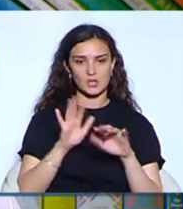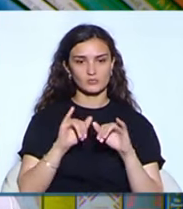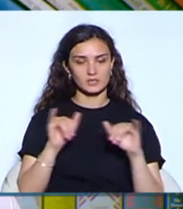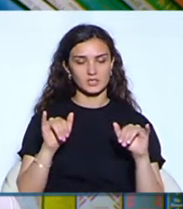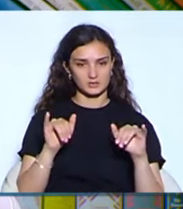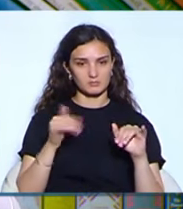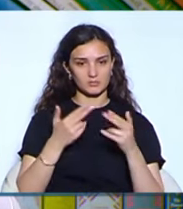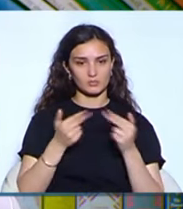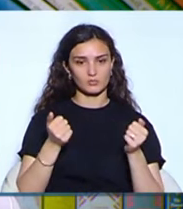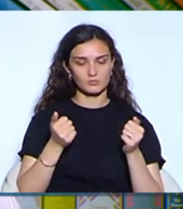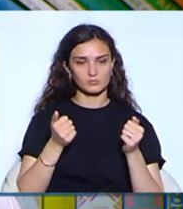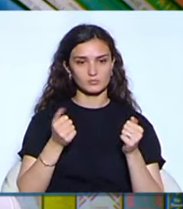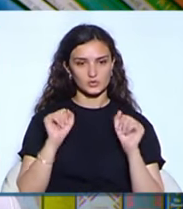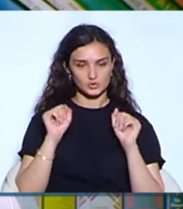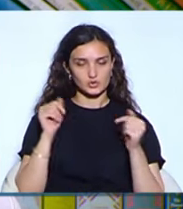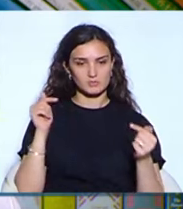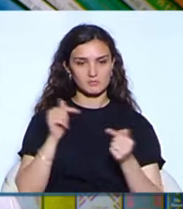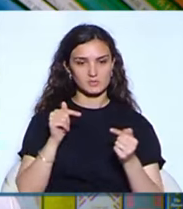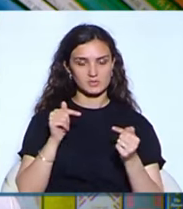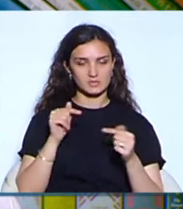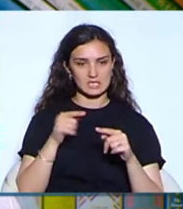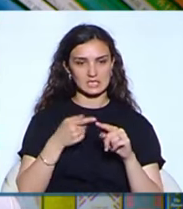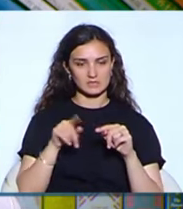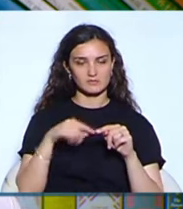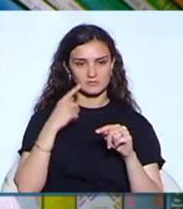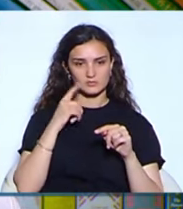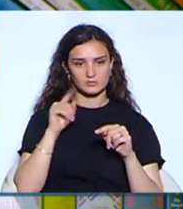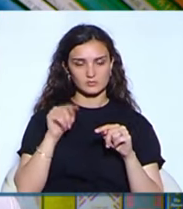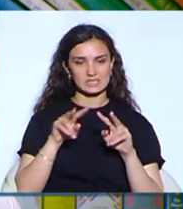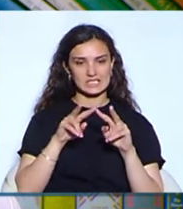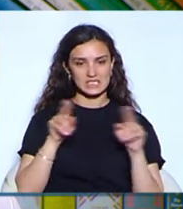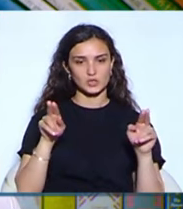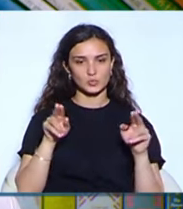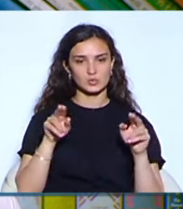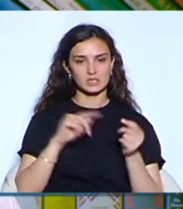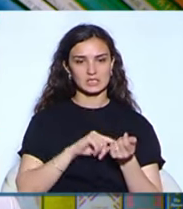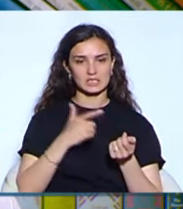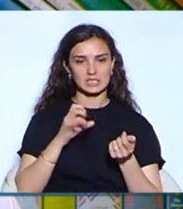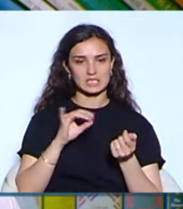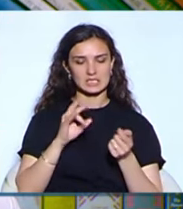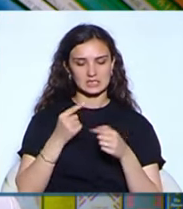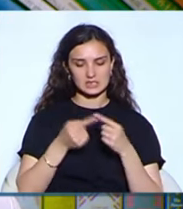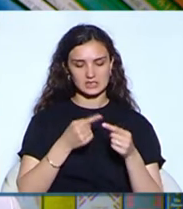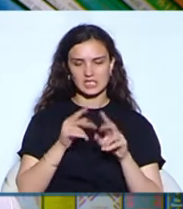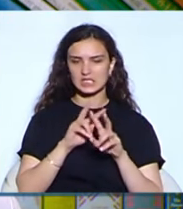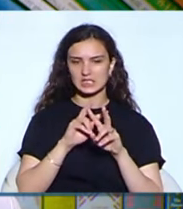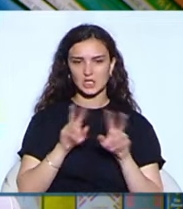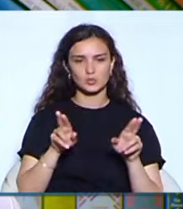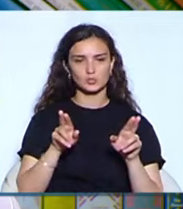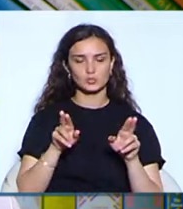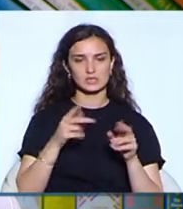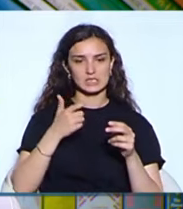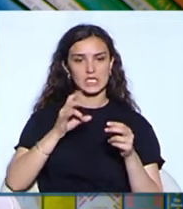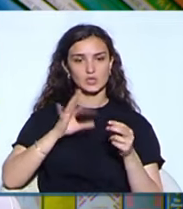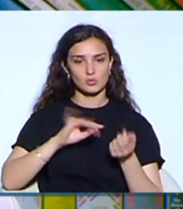უითარდება, ხო? შესაბამისად მინიმუმ აქედან შეგვიძლია ვთქვათ, რომ ეგ არის იდენტური გენეტიკა, იდენტური გენოტიპი,